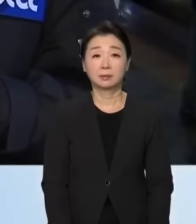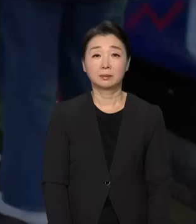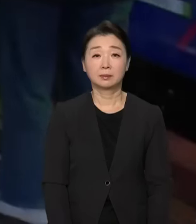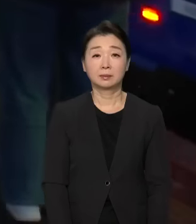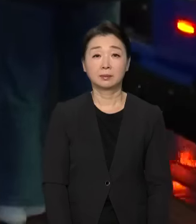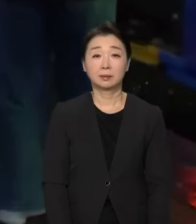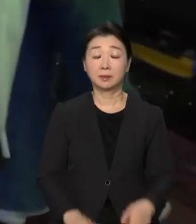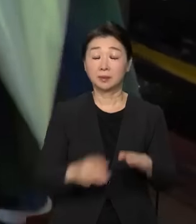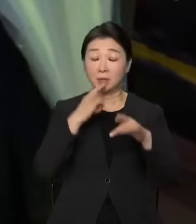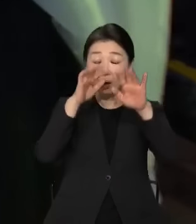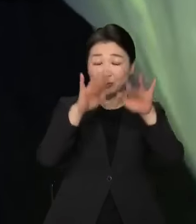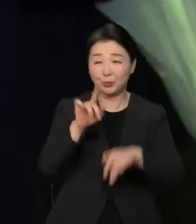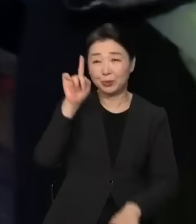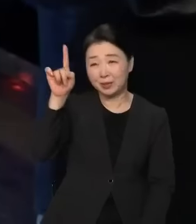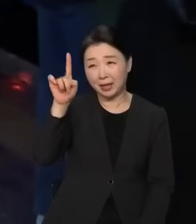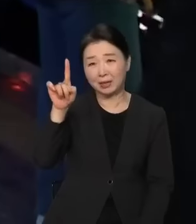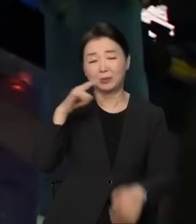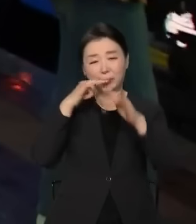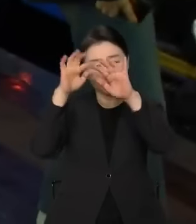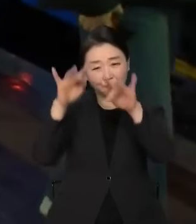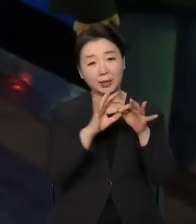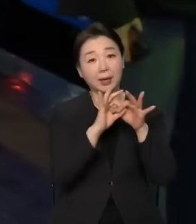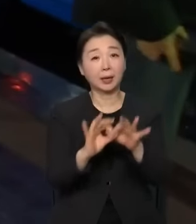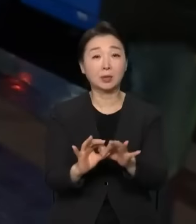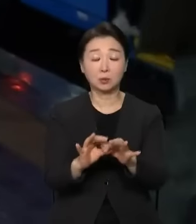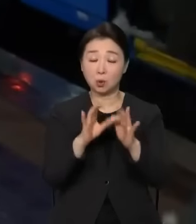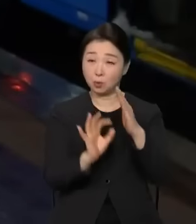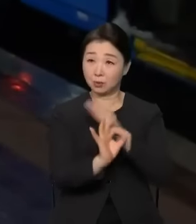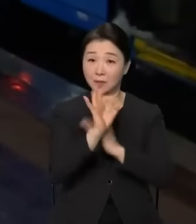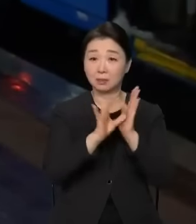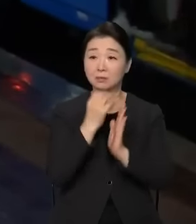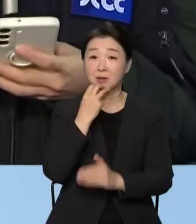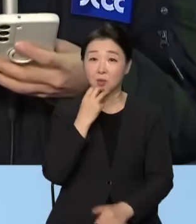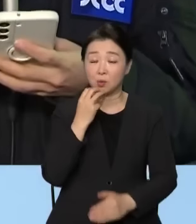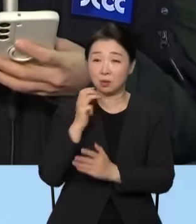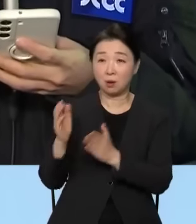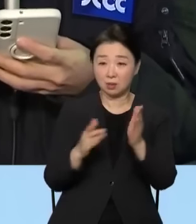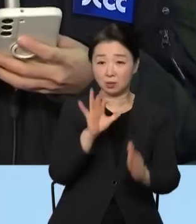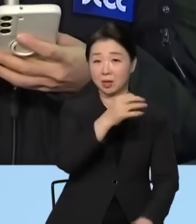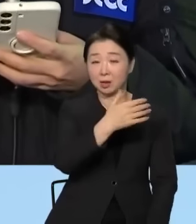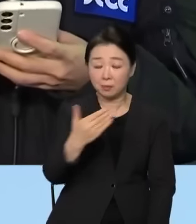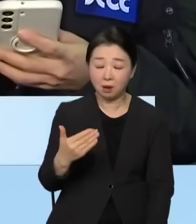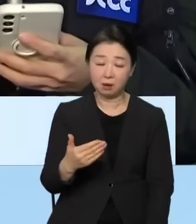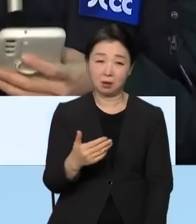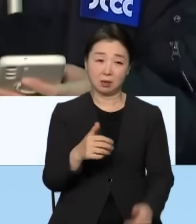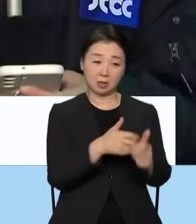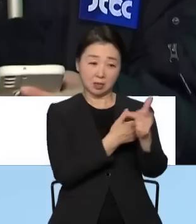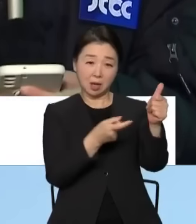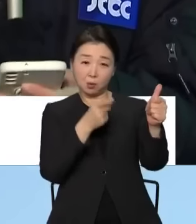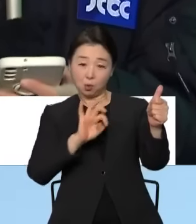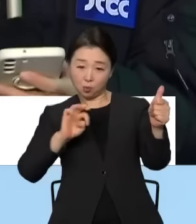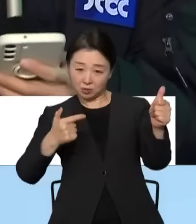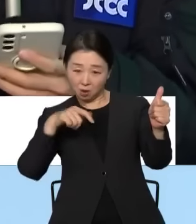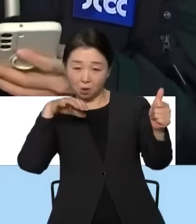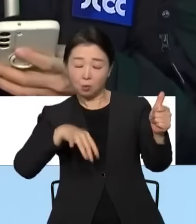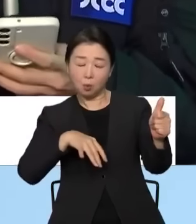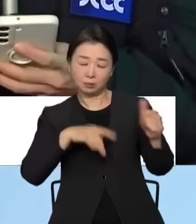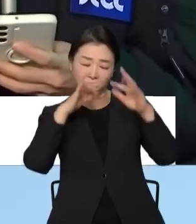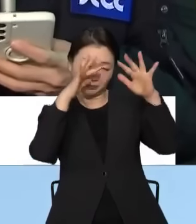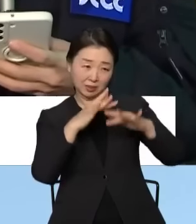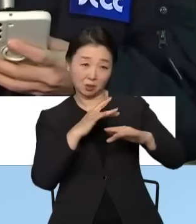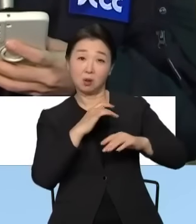네, 이번 눈은 내일까지 이어질 전망입니다. 오늘 아침 서울과 경기 양평, 강원 홍천에 대설 경보가